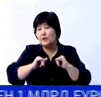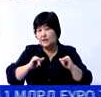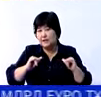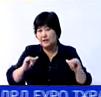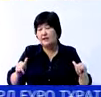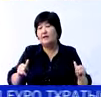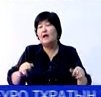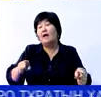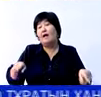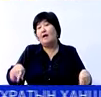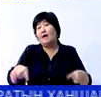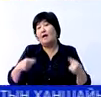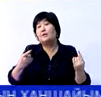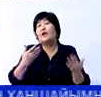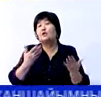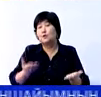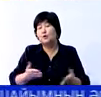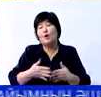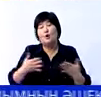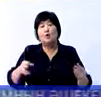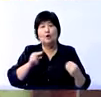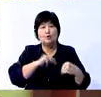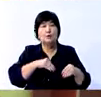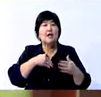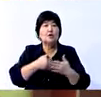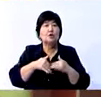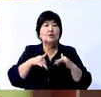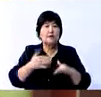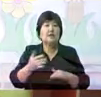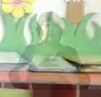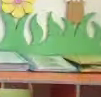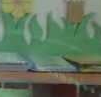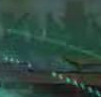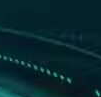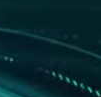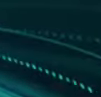өрісінің қалыптасуына үлкен жұмыстар жүргізіліп жатыр балабақшада.